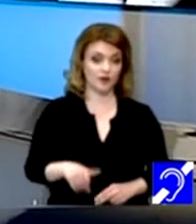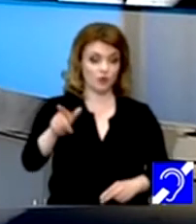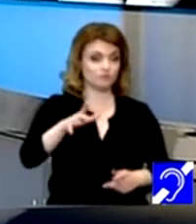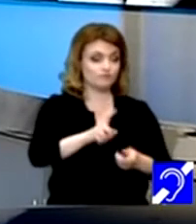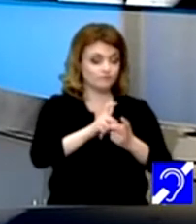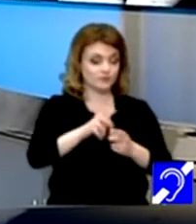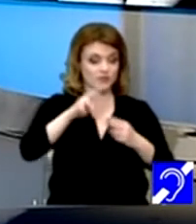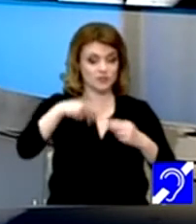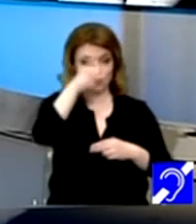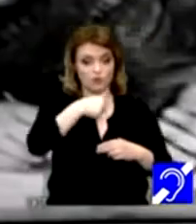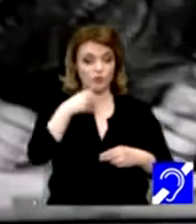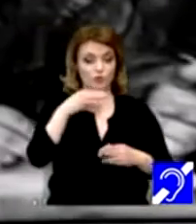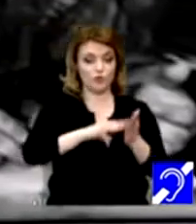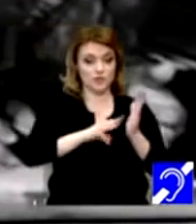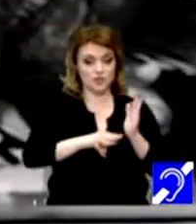anilor 80.